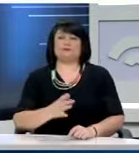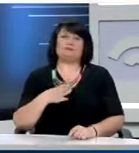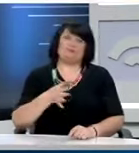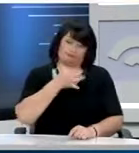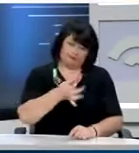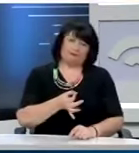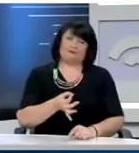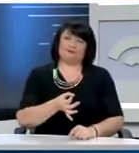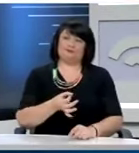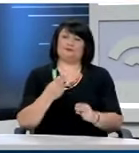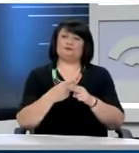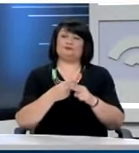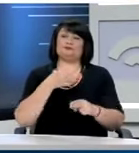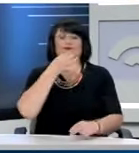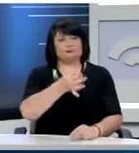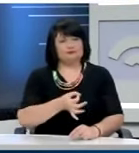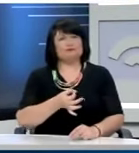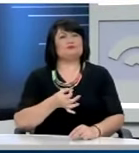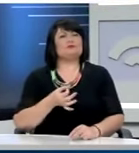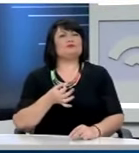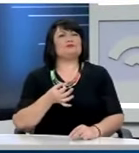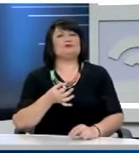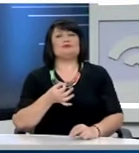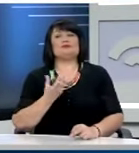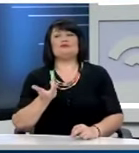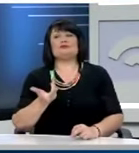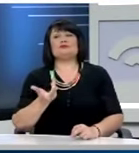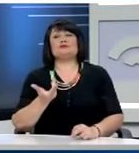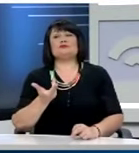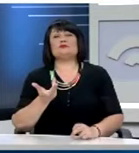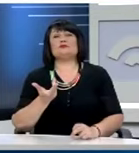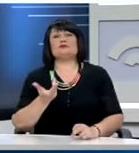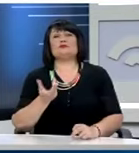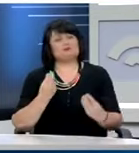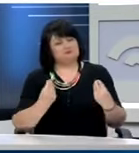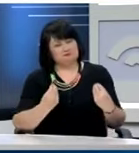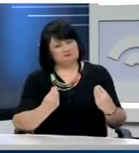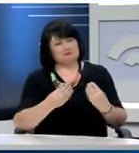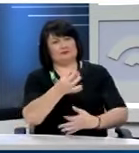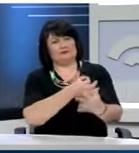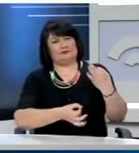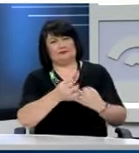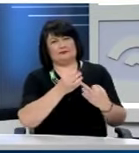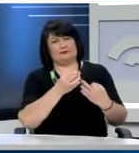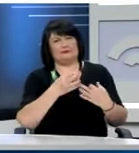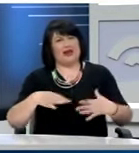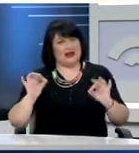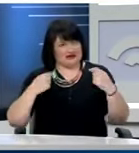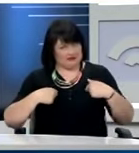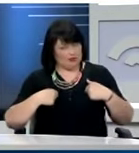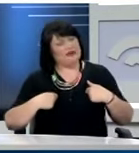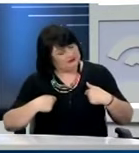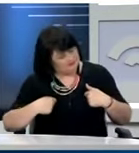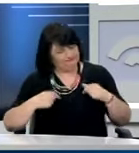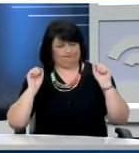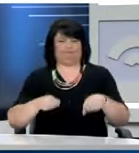κιόλας να επισημάνω ότι είχατε την καλοσύνη να πείτε ότι ξεκίνησε από εμάς. Ναι,